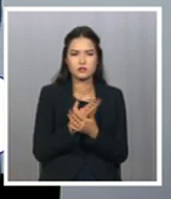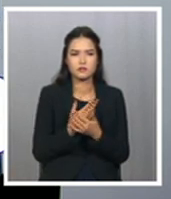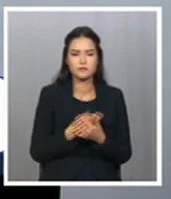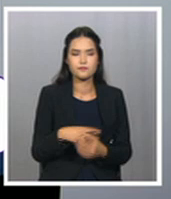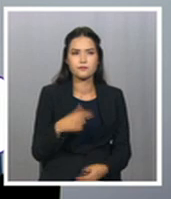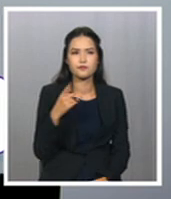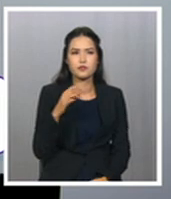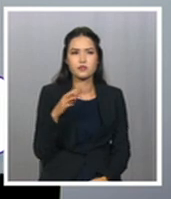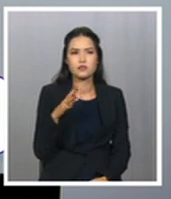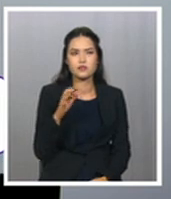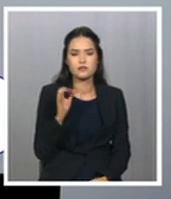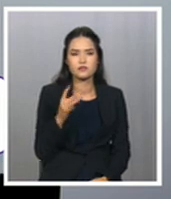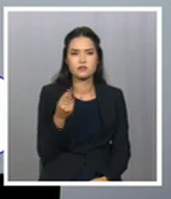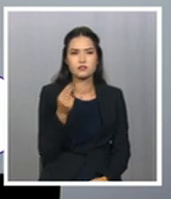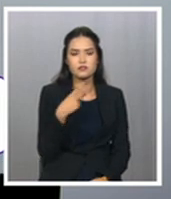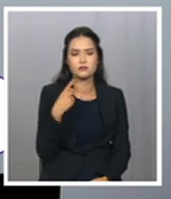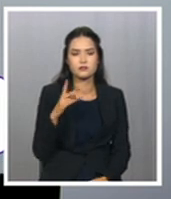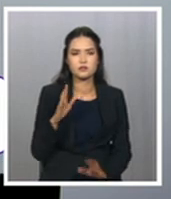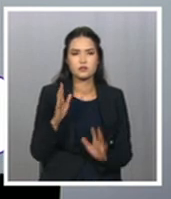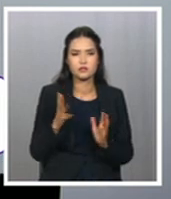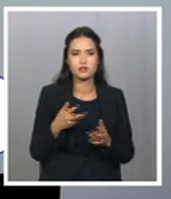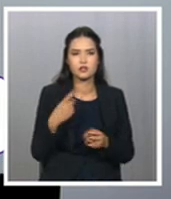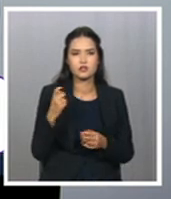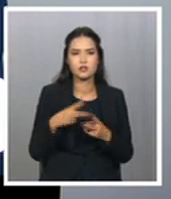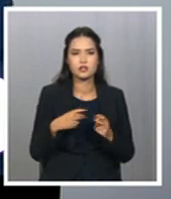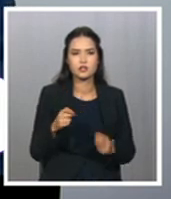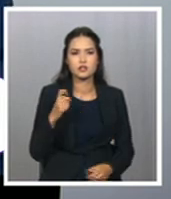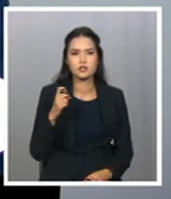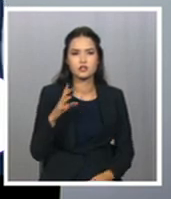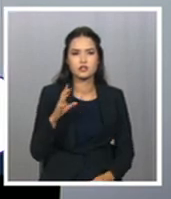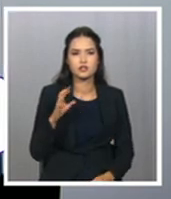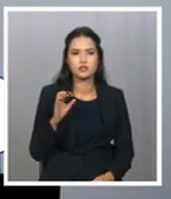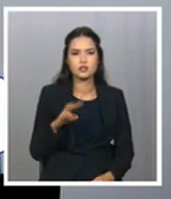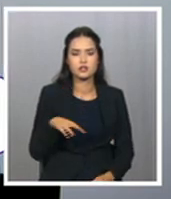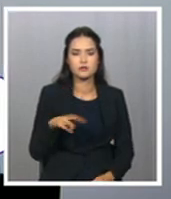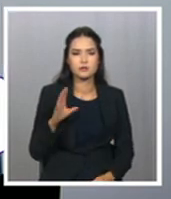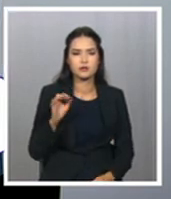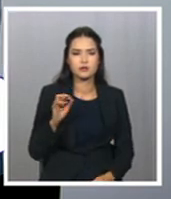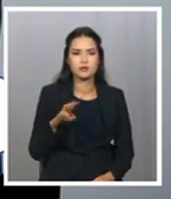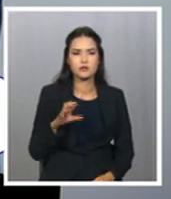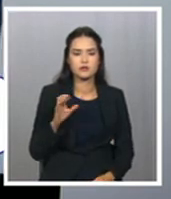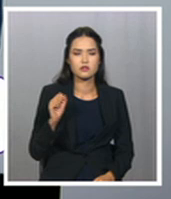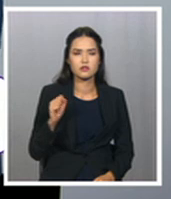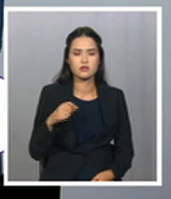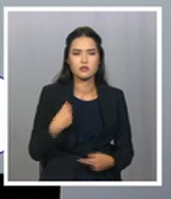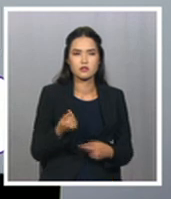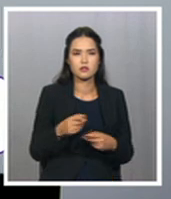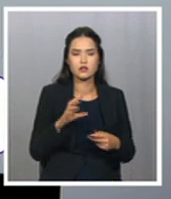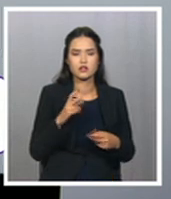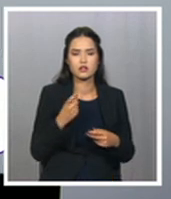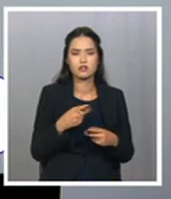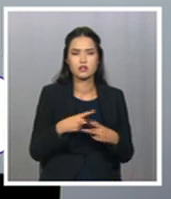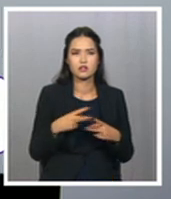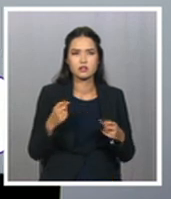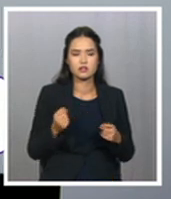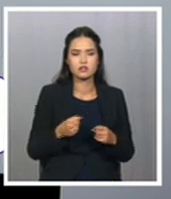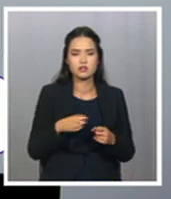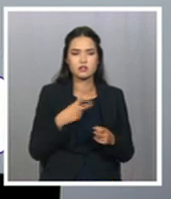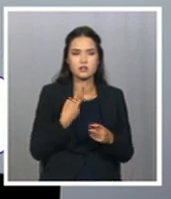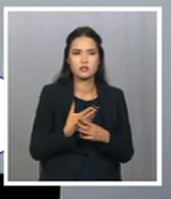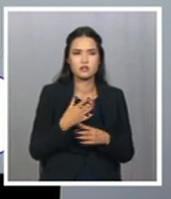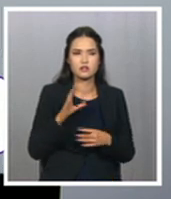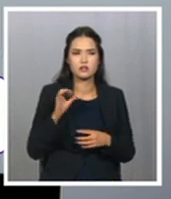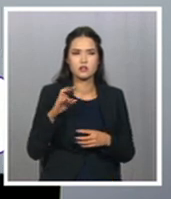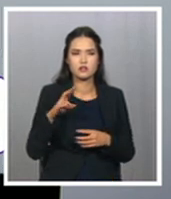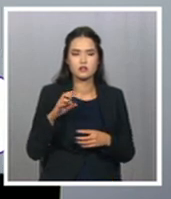графигіміз бізде бұл жағдайда x тең болады xm, косинус альфаға тең болып тұр. Біз жаңа қайталап өткенімізде xm-іміз бұл математикалық маятниктің